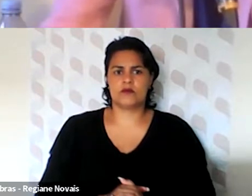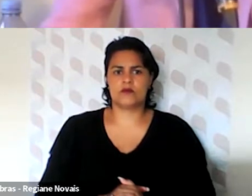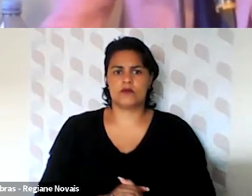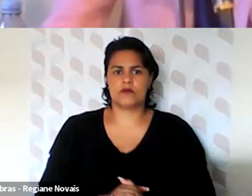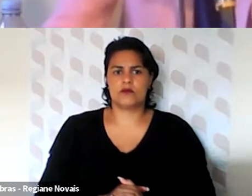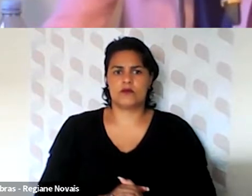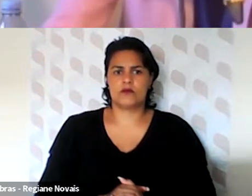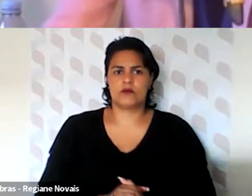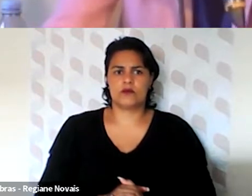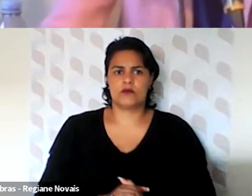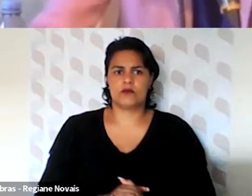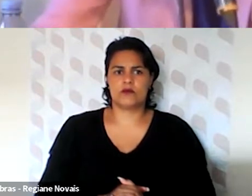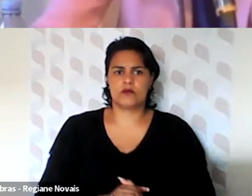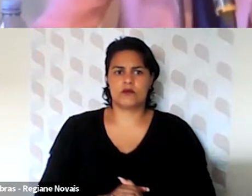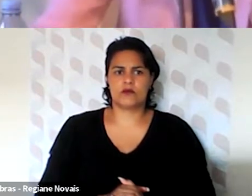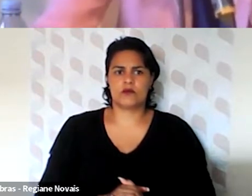Brasilia.